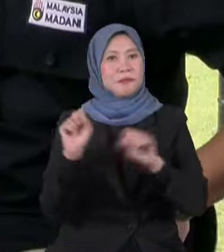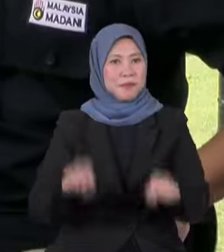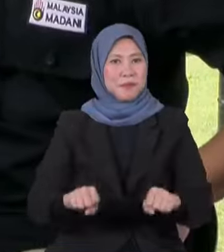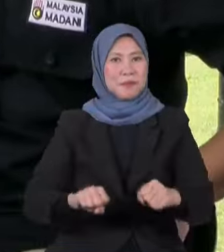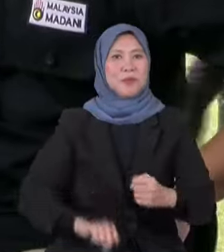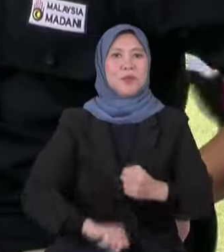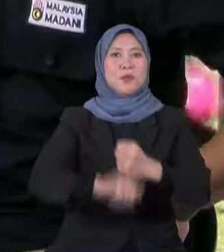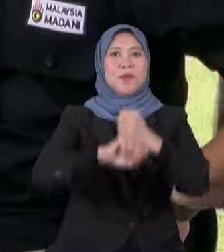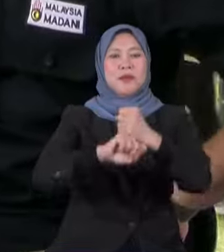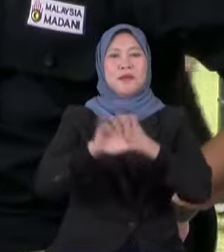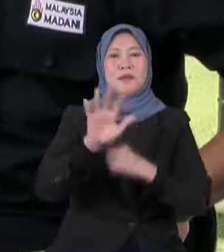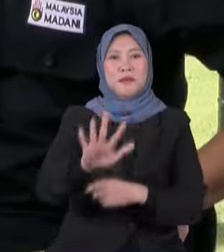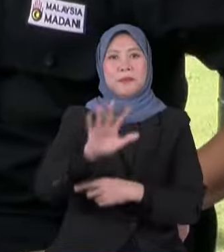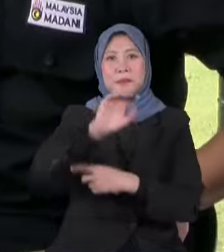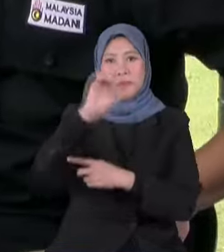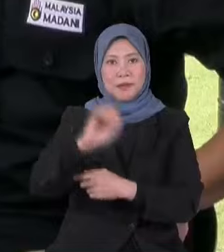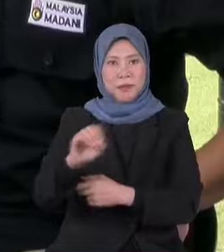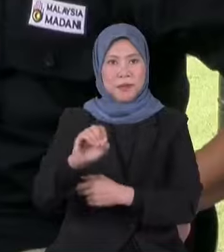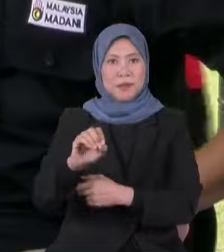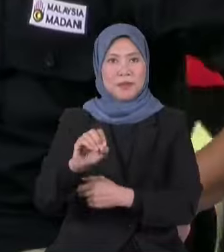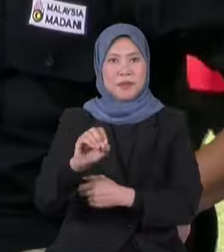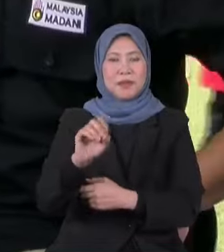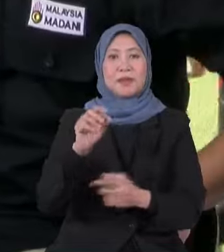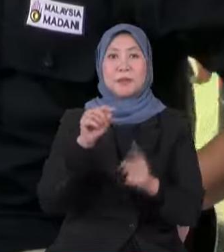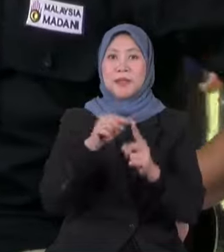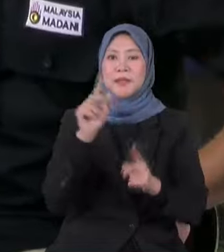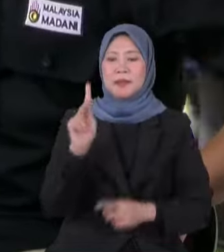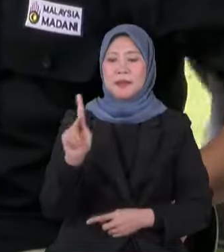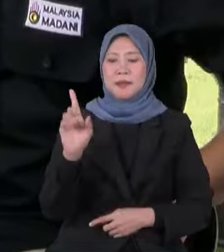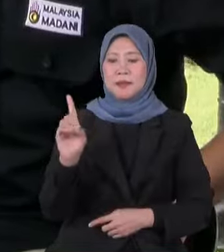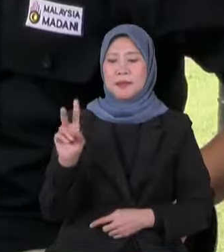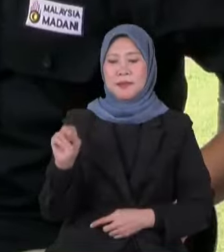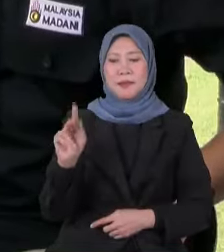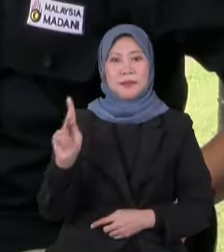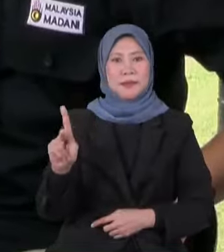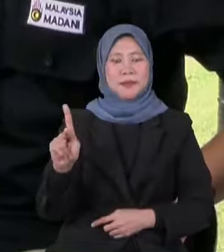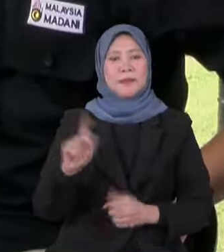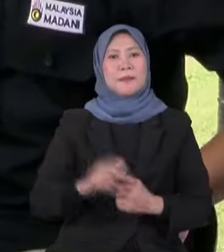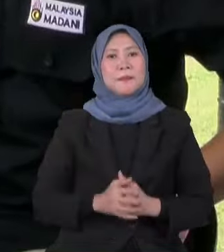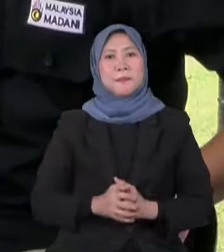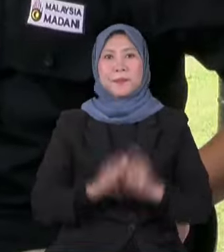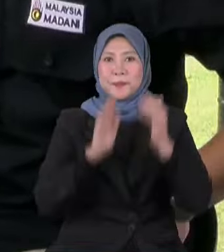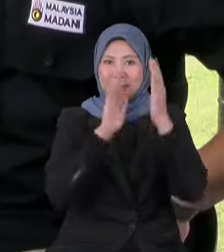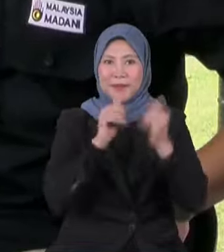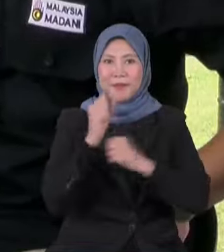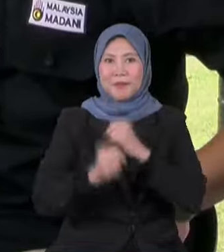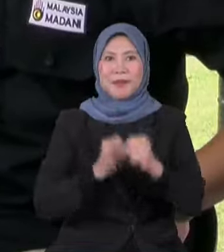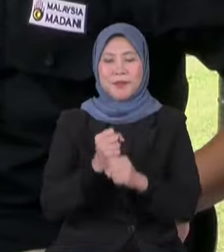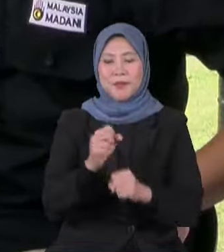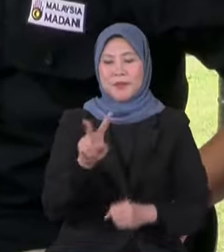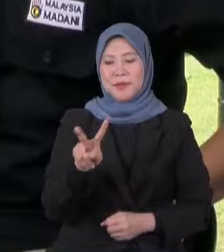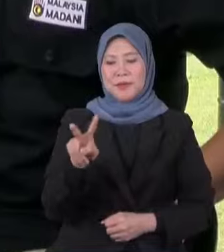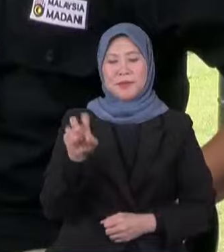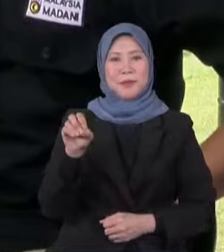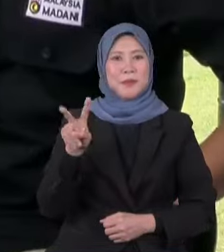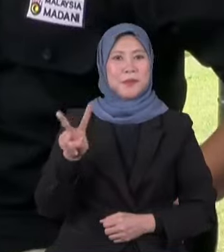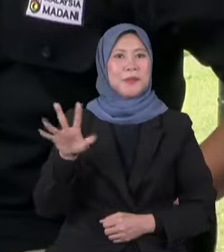menyumbang 5% kepadalah KDNK kita. Jadi kami harap bahawa menjelang tahun